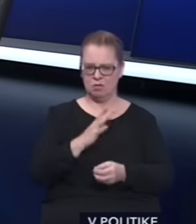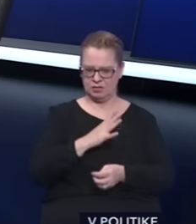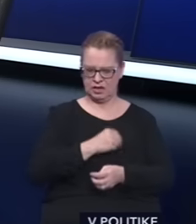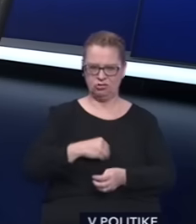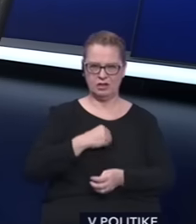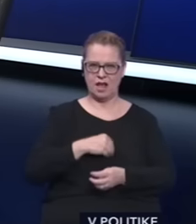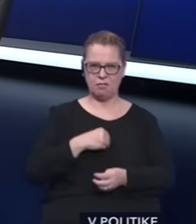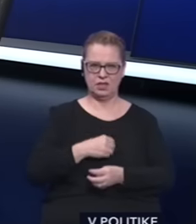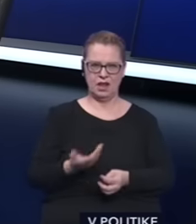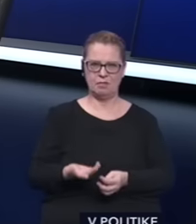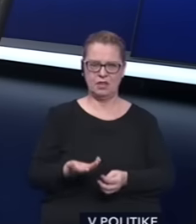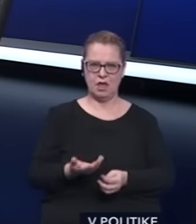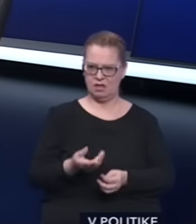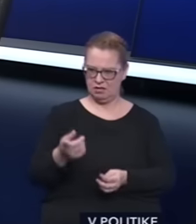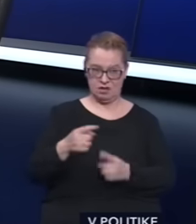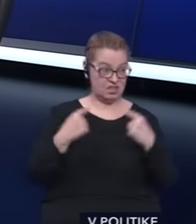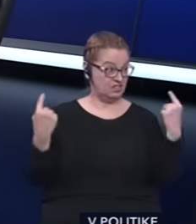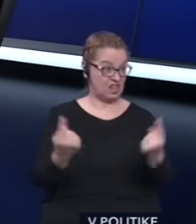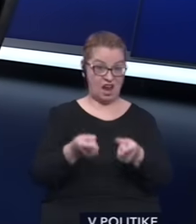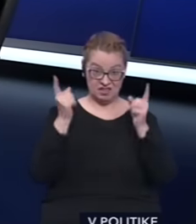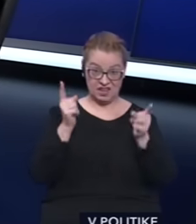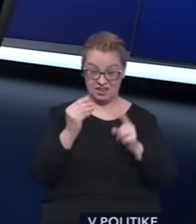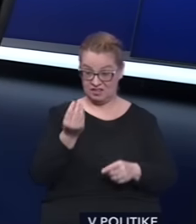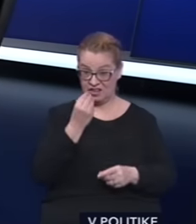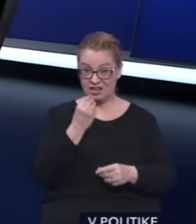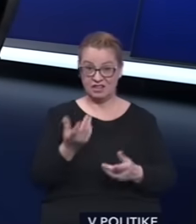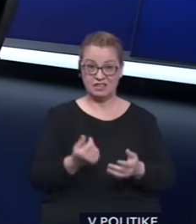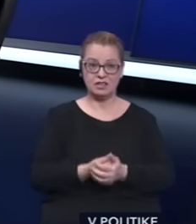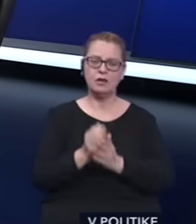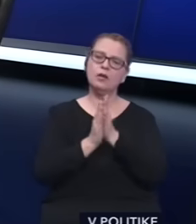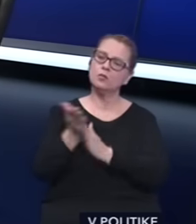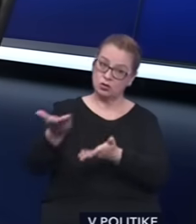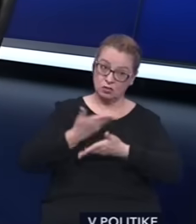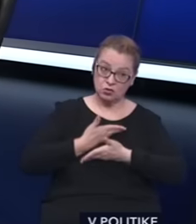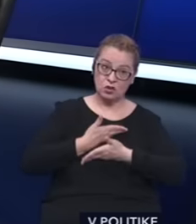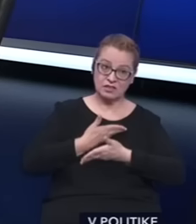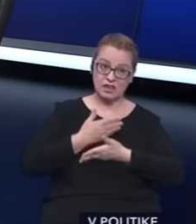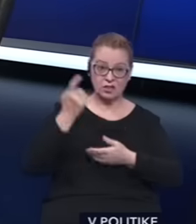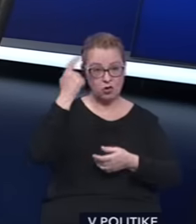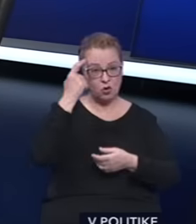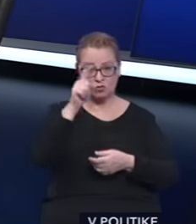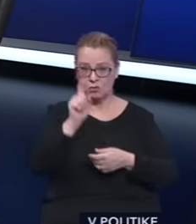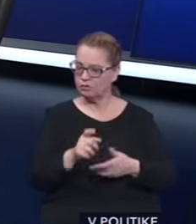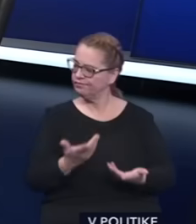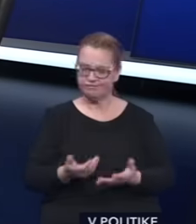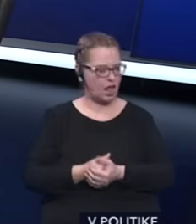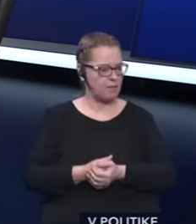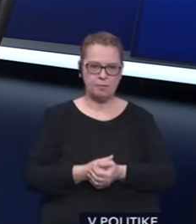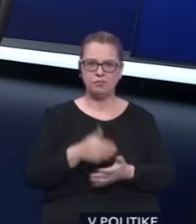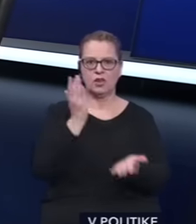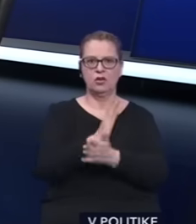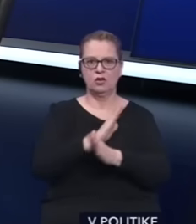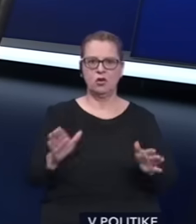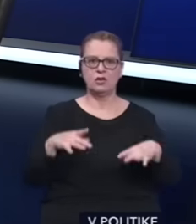ste nevedeli, že nemôžete jesť v sále. Nemáme. Andrej Danko, predseda SNS, ďakujem veľmi pekne za návštevu